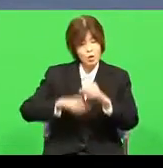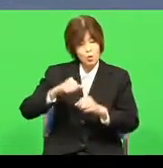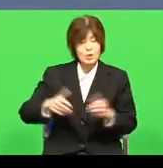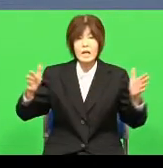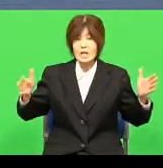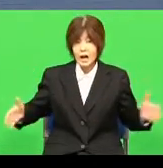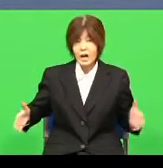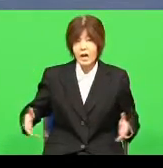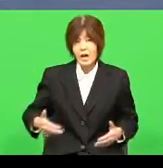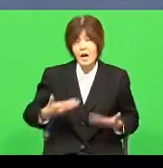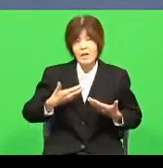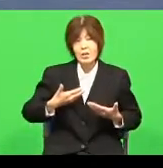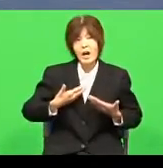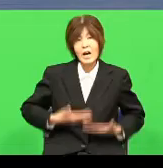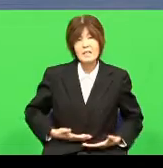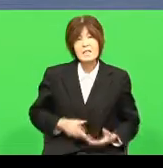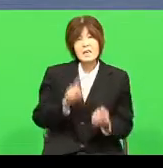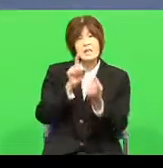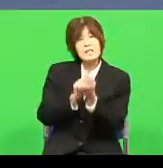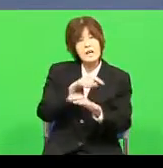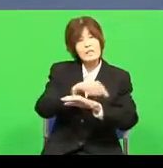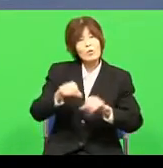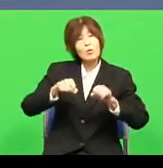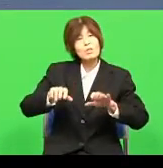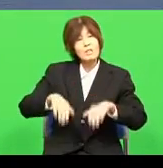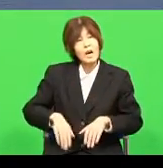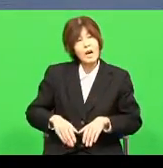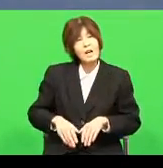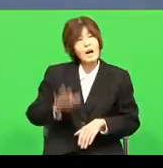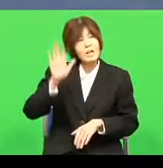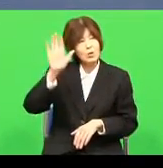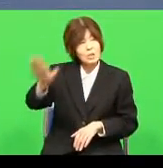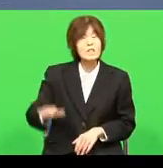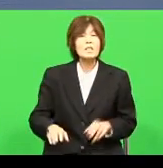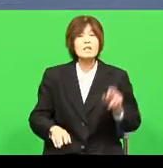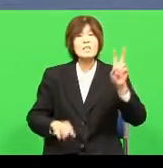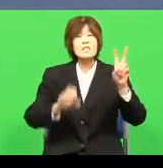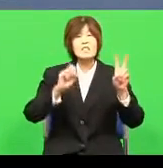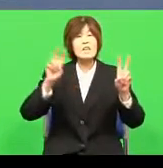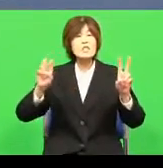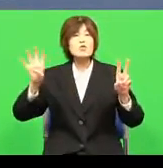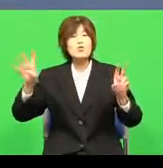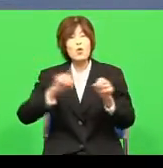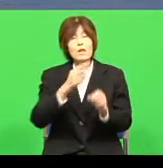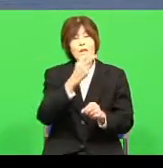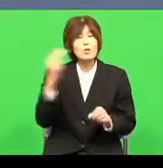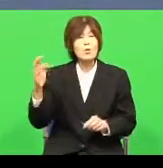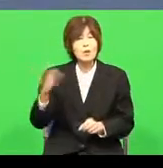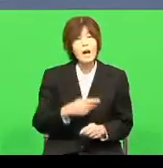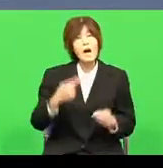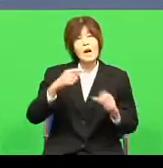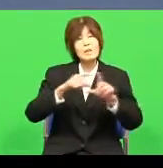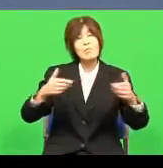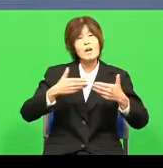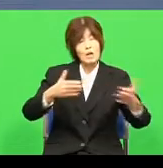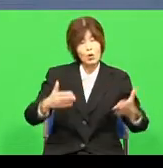5年間万一に備えて乱戦対策をやった上で2022年度から一般海保旅行進化